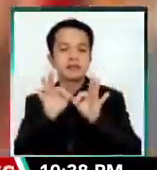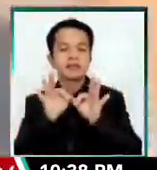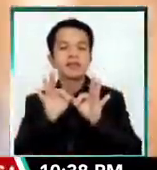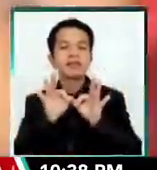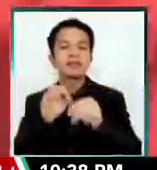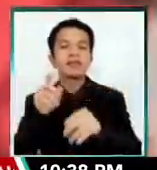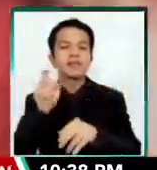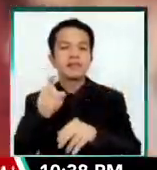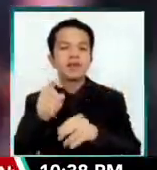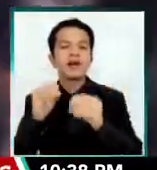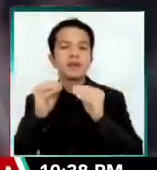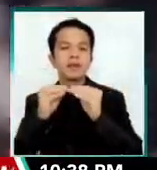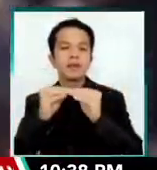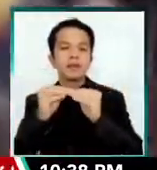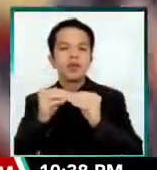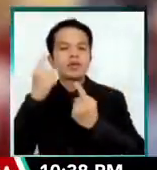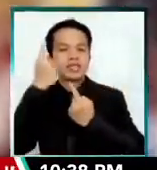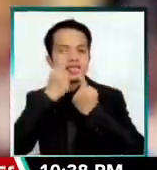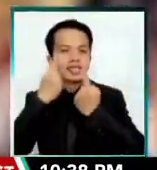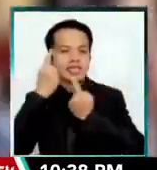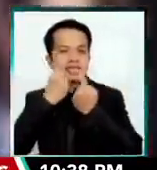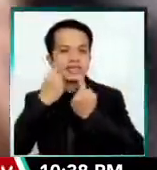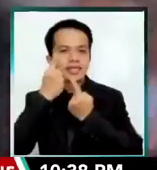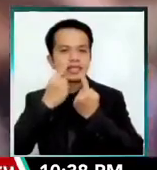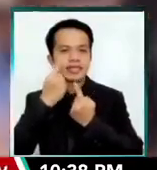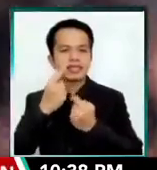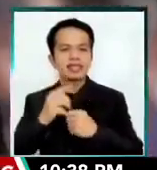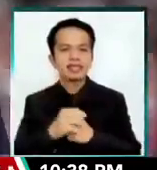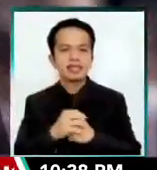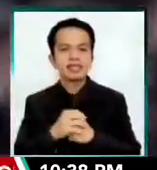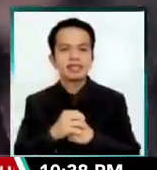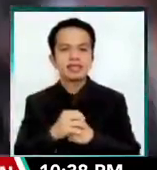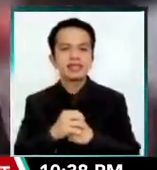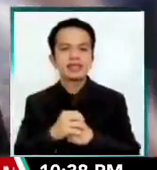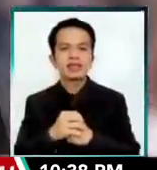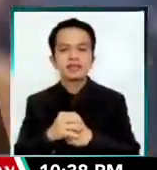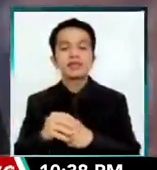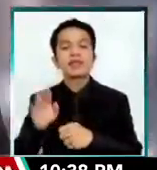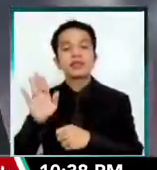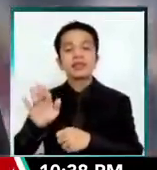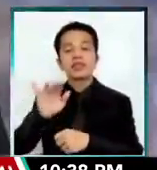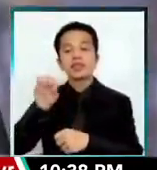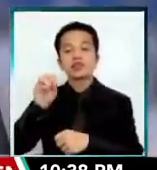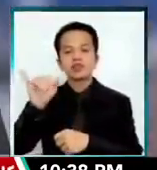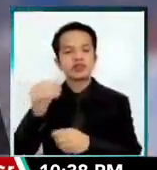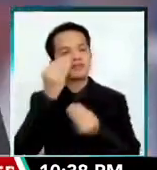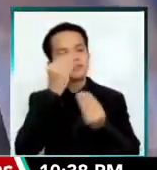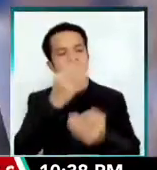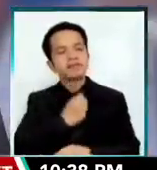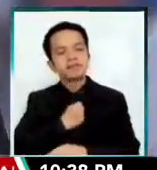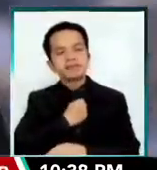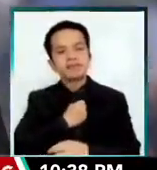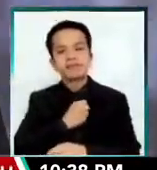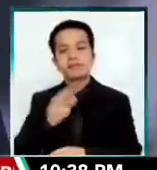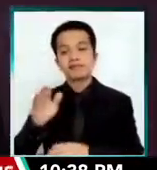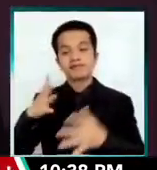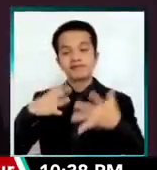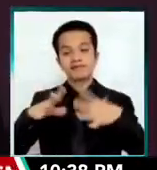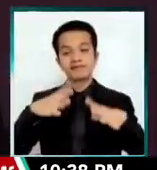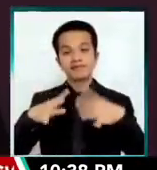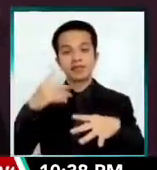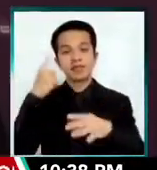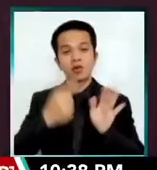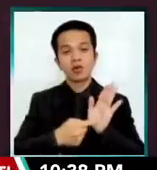makatuwiran sa magiging kilos. Humingi na ng paumanhin si Joy at ibang costume na ang sinuot niya sa preliminary competition